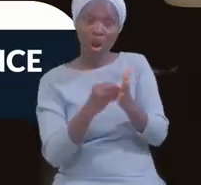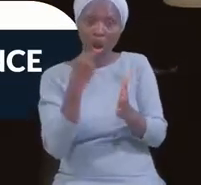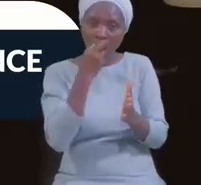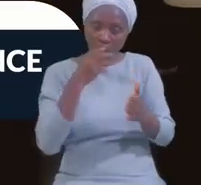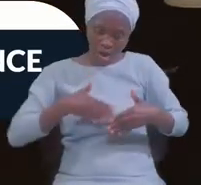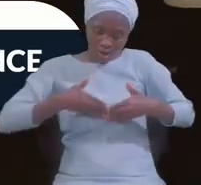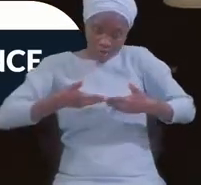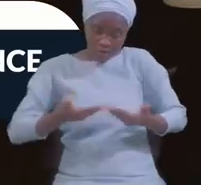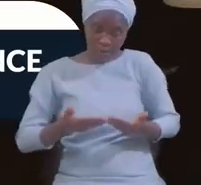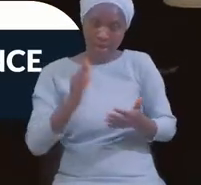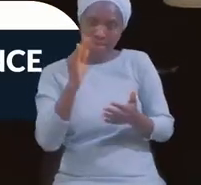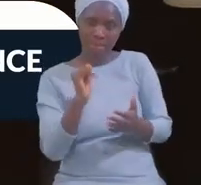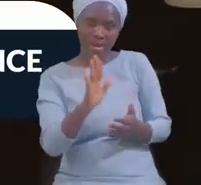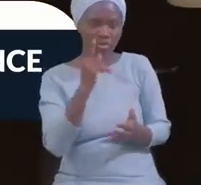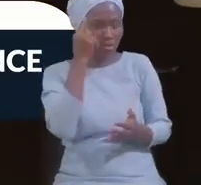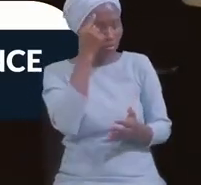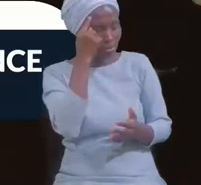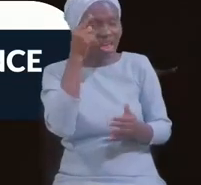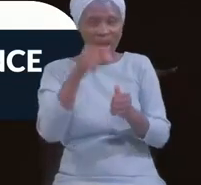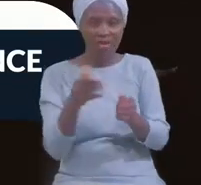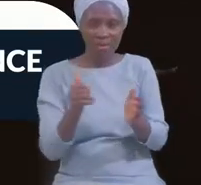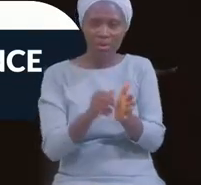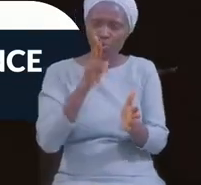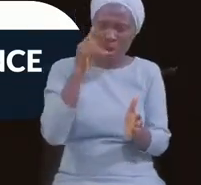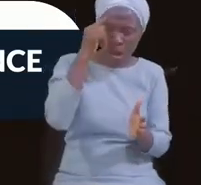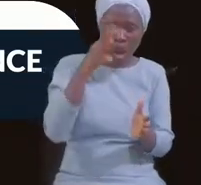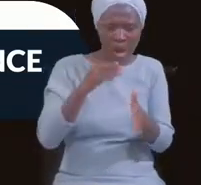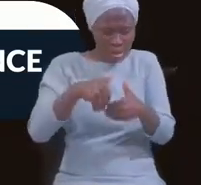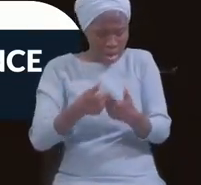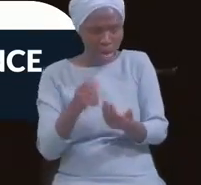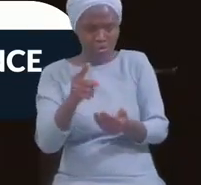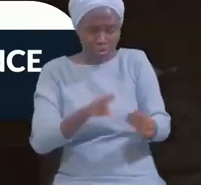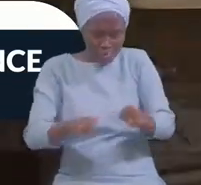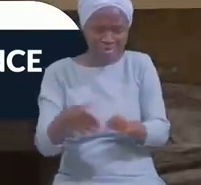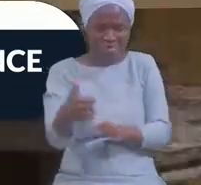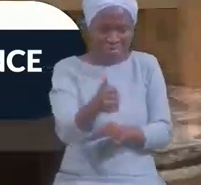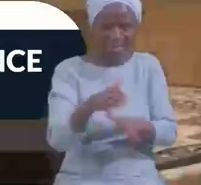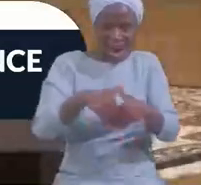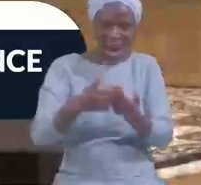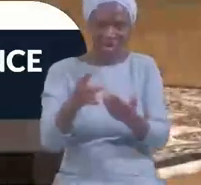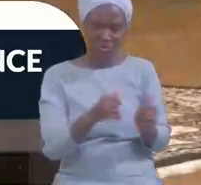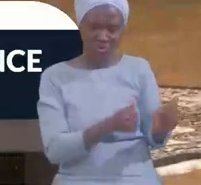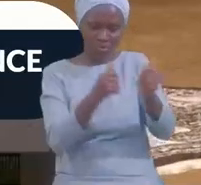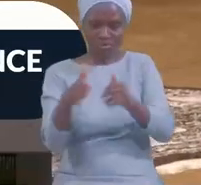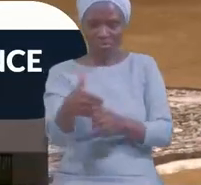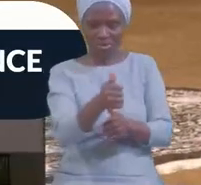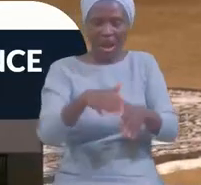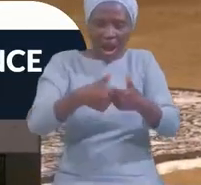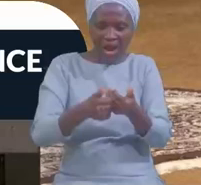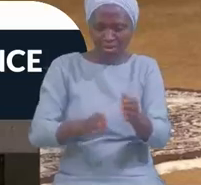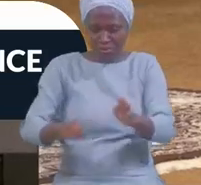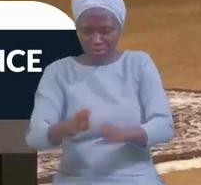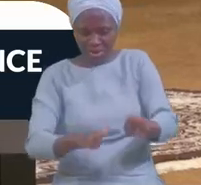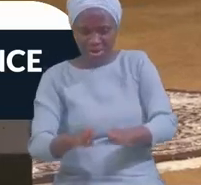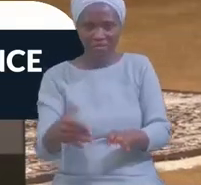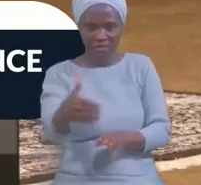que vous dites, ce que vous pensez, comment vous agissez, comment vous positionnez. Littéralement, vous